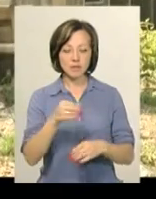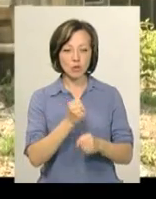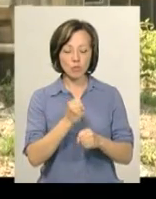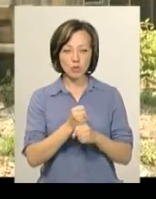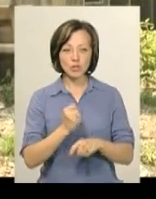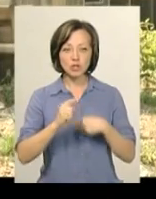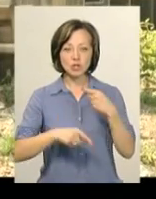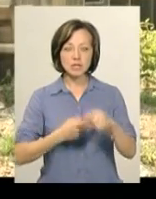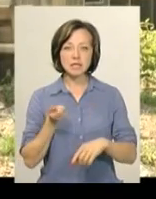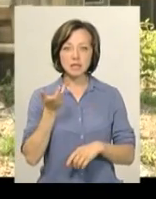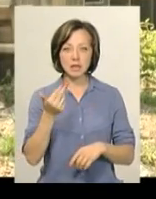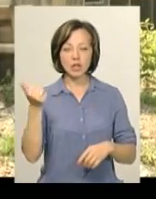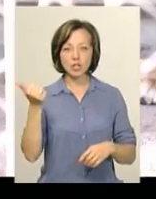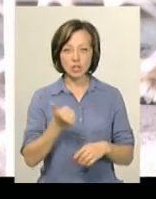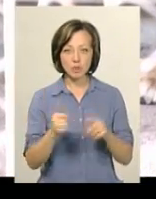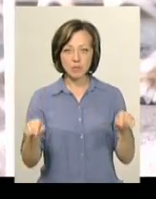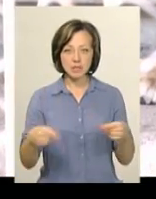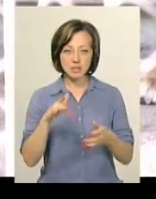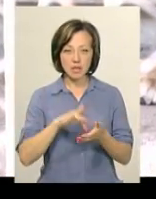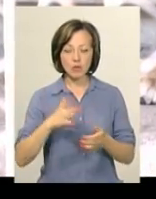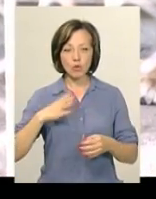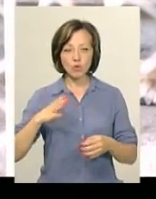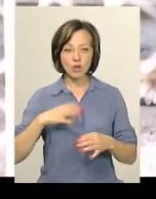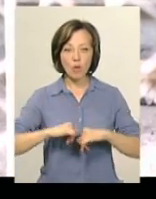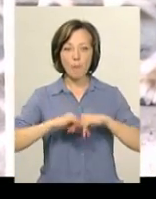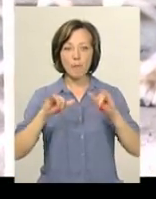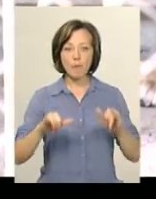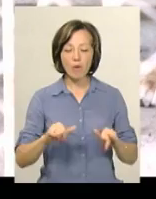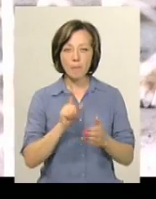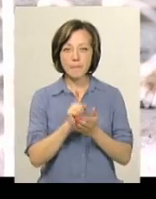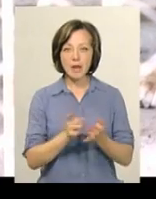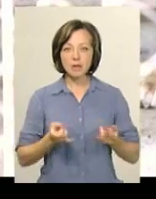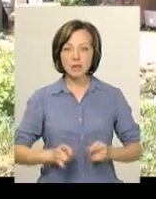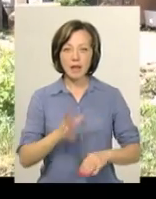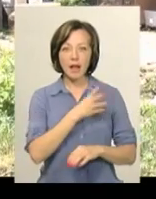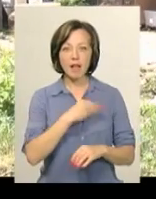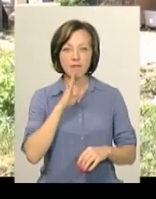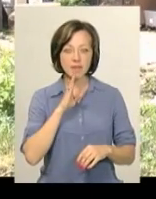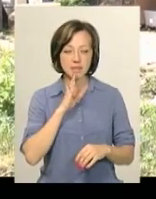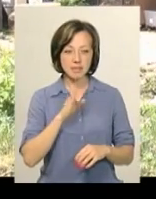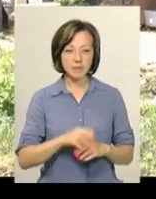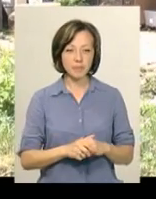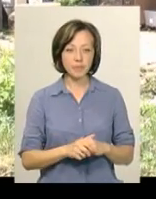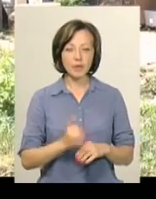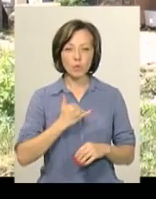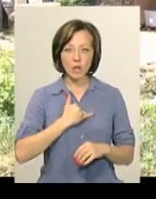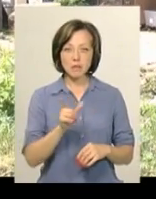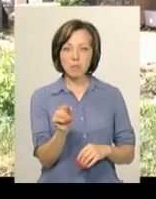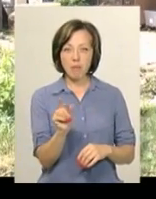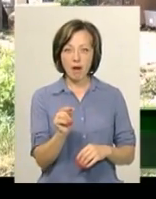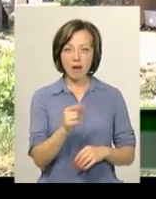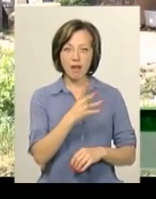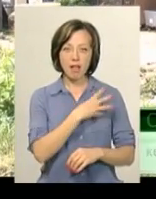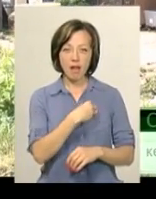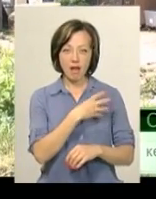За кілька тижнів в реабілітаційному центрі очікують на поповнення. Має народити левиця. В нас пара левів